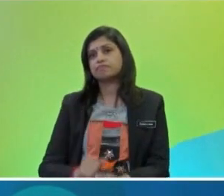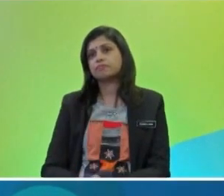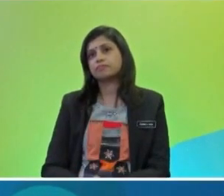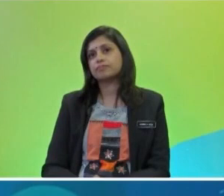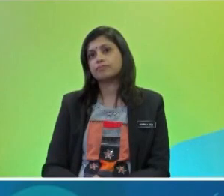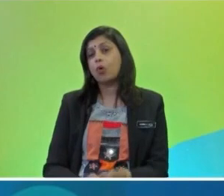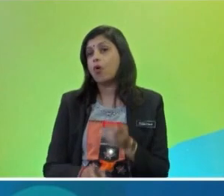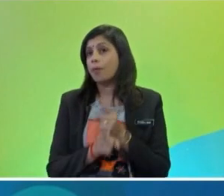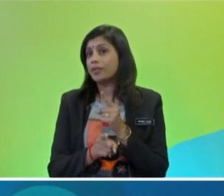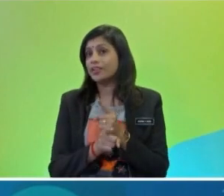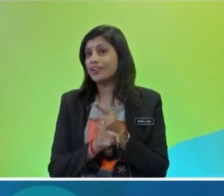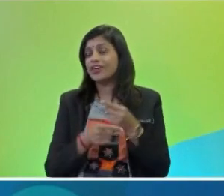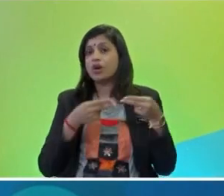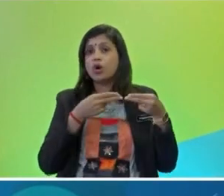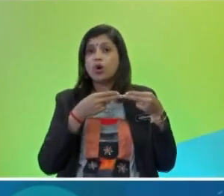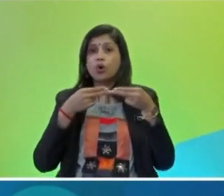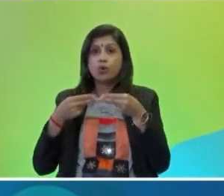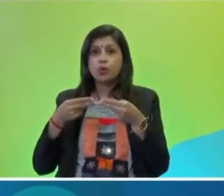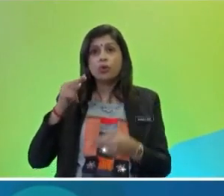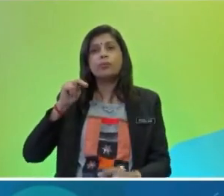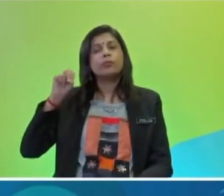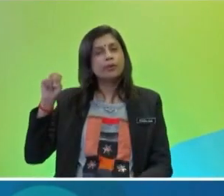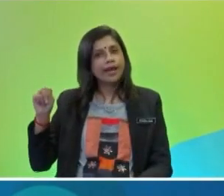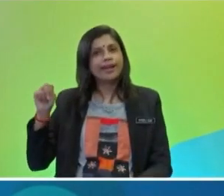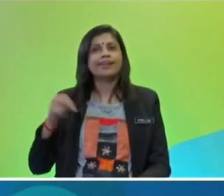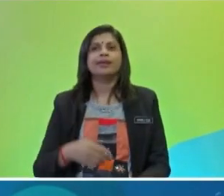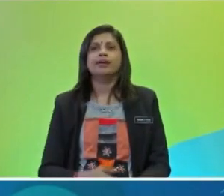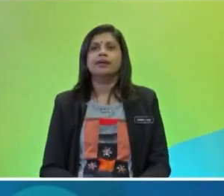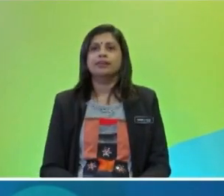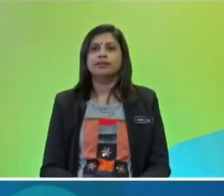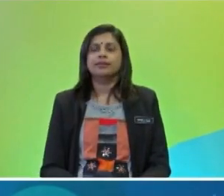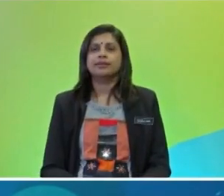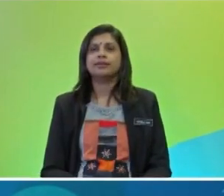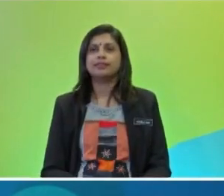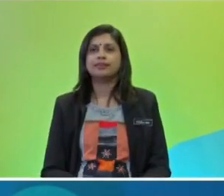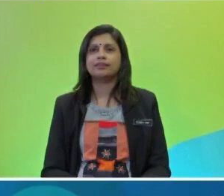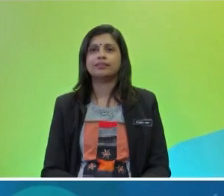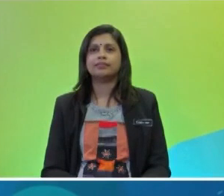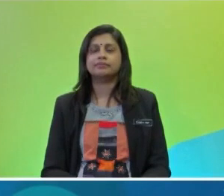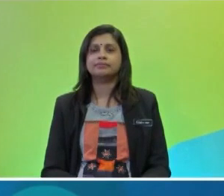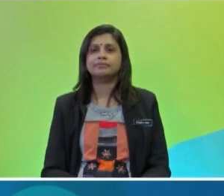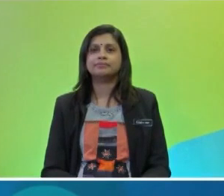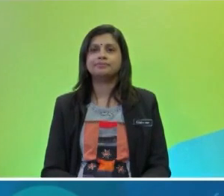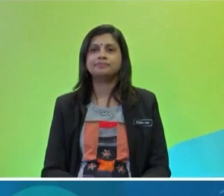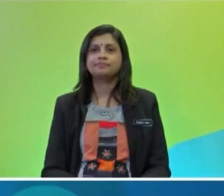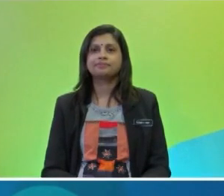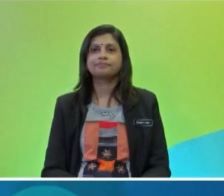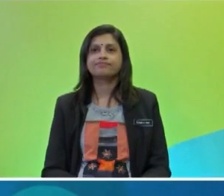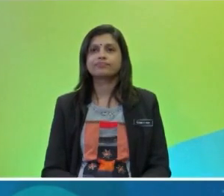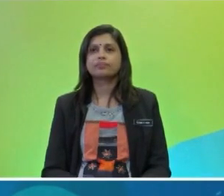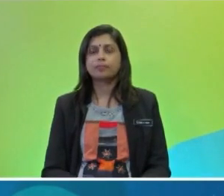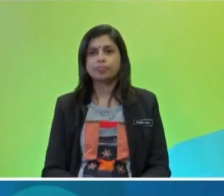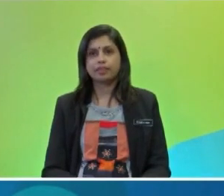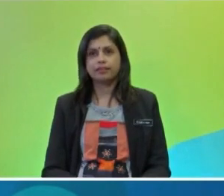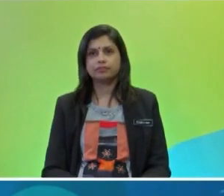kita lihat. Yeah, betul. Okey, tahniah. Hubungan antara jiran dapat dipupuk dengan mengamalkan sikap